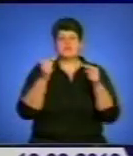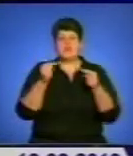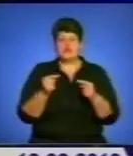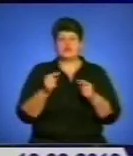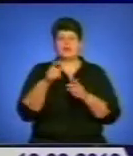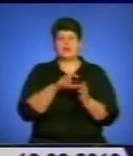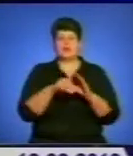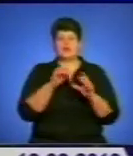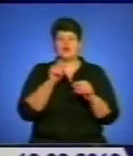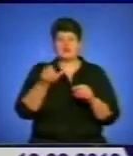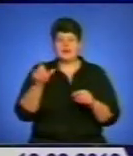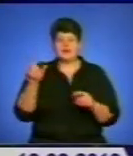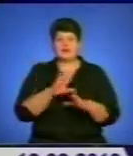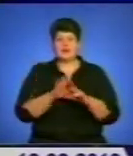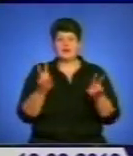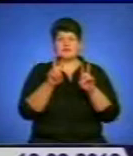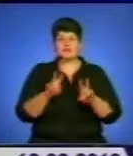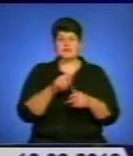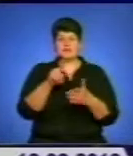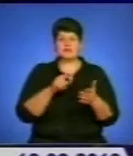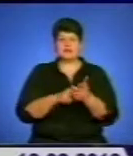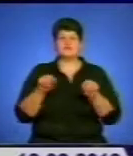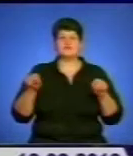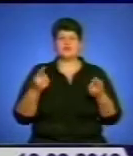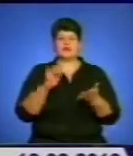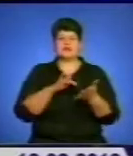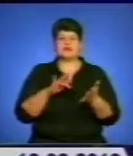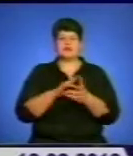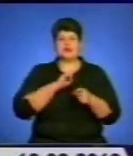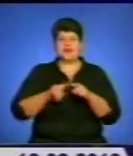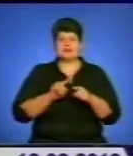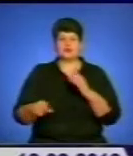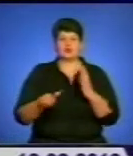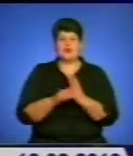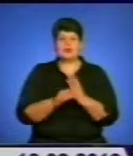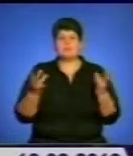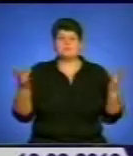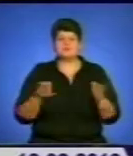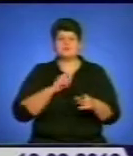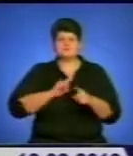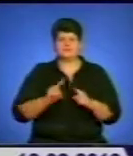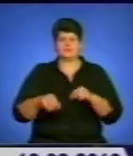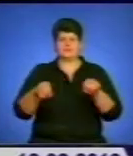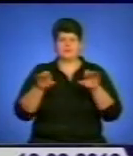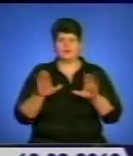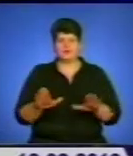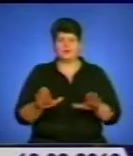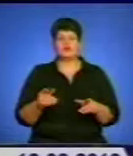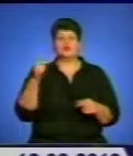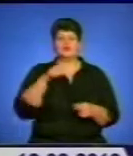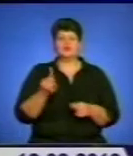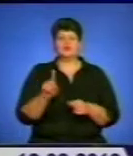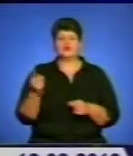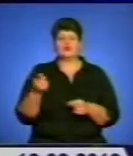не розглянули питання про створення центру екстреної медичної допомоги, яке потребує нагального вирішення. Адже